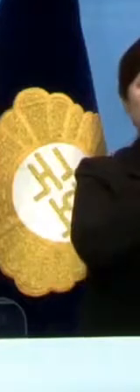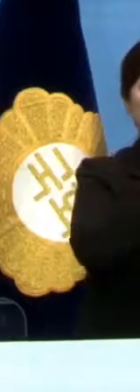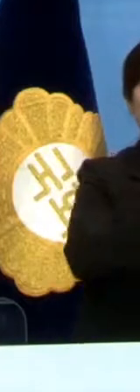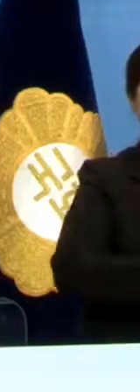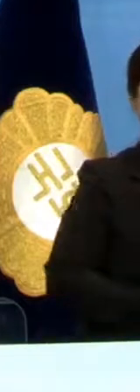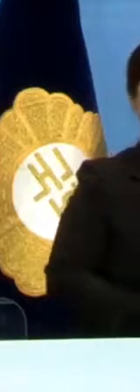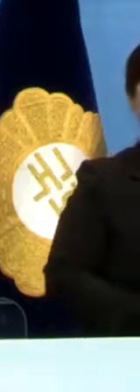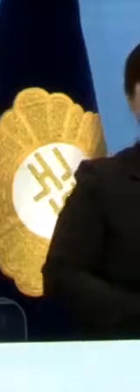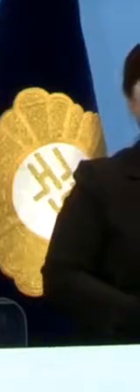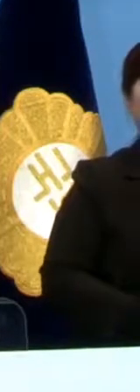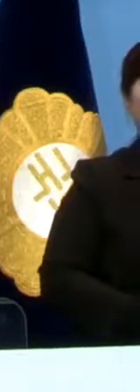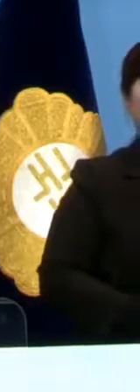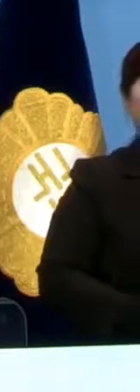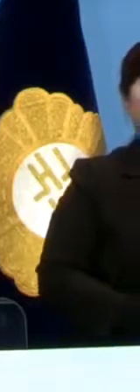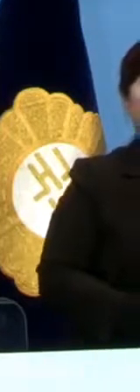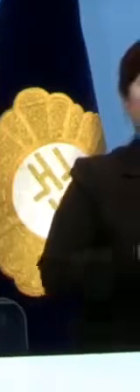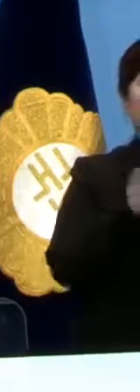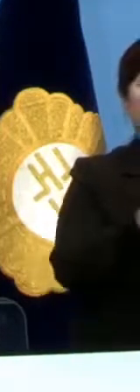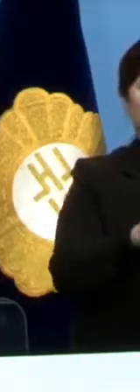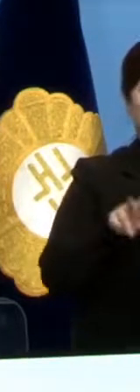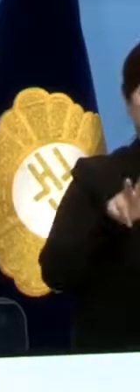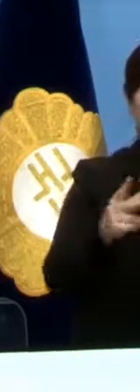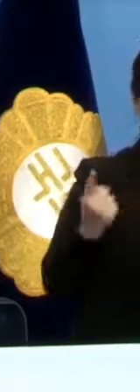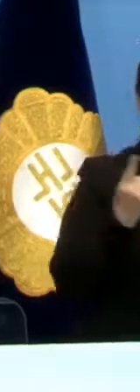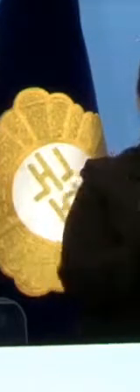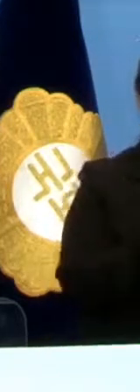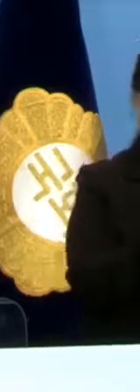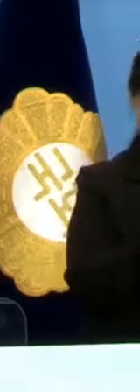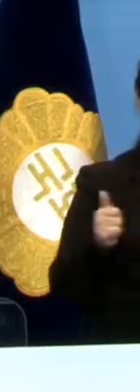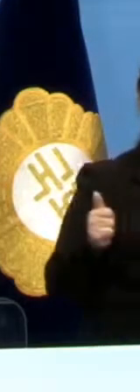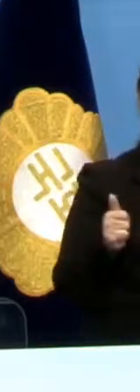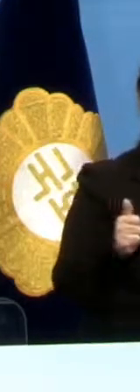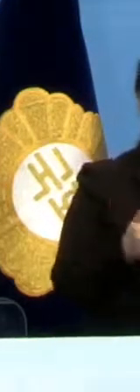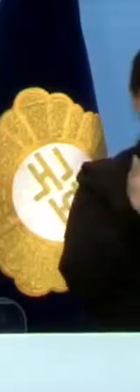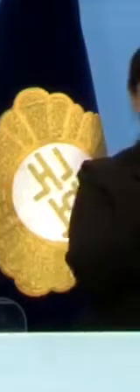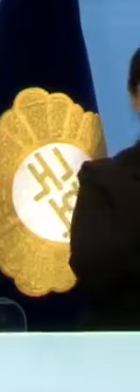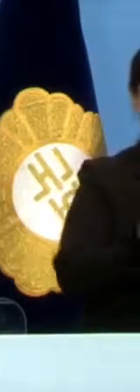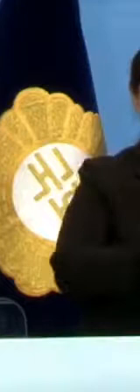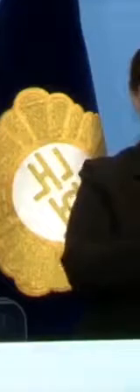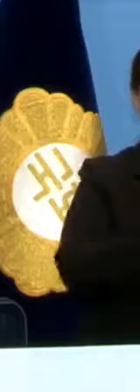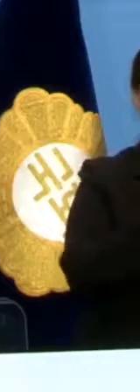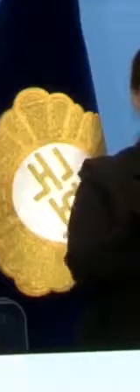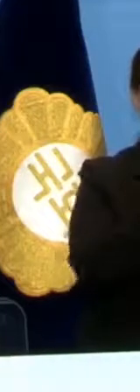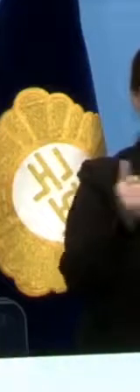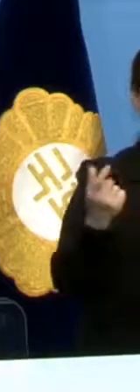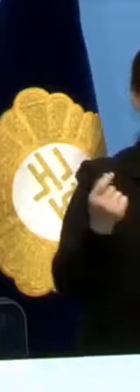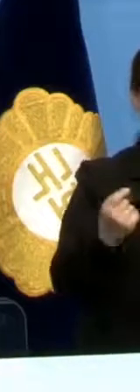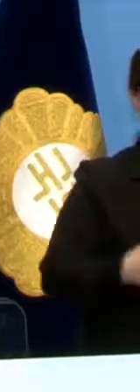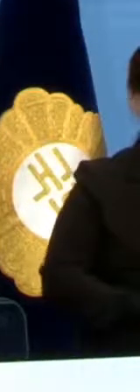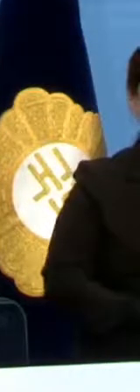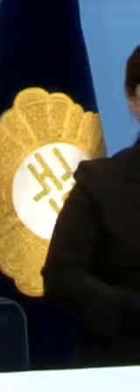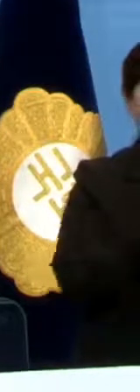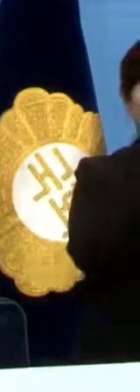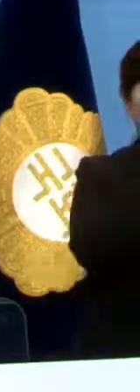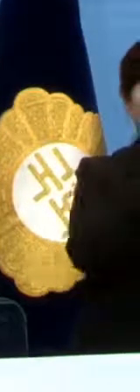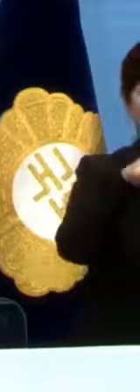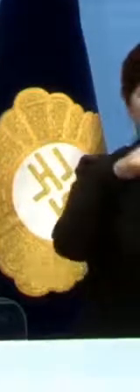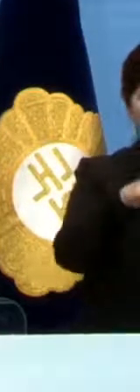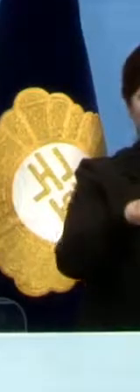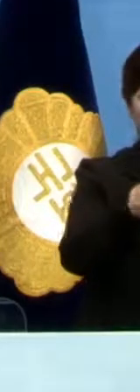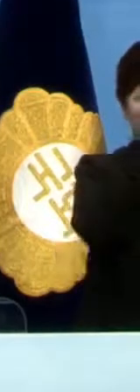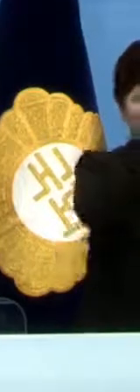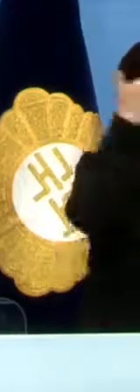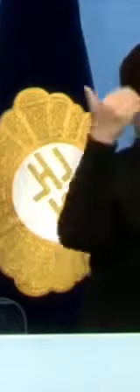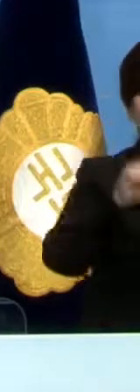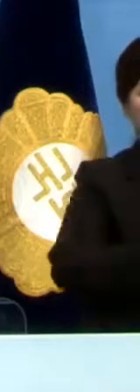들려드리고자 모였습니다. 오늘 이곳에 모인 우리 국회의원들은 부산을 사랑하는 사람들입니다. 부산 지역에서